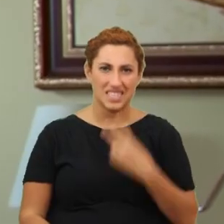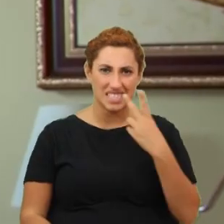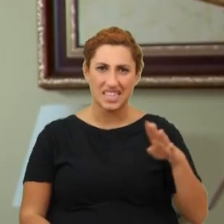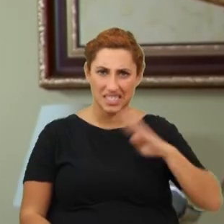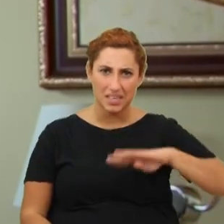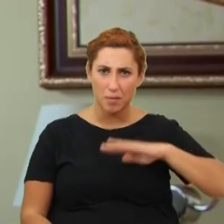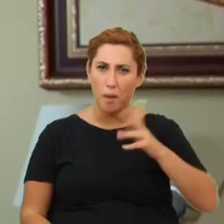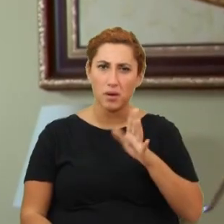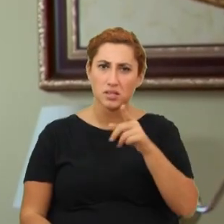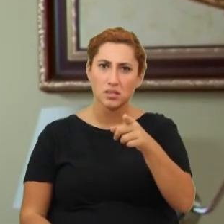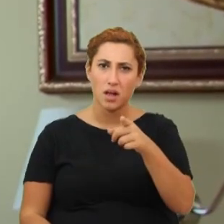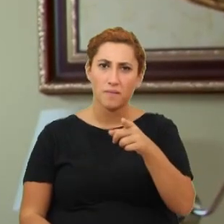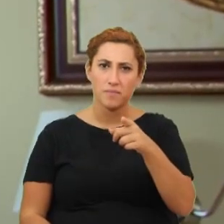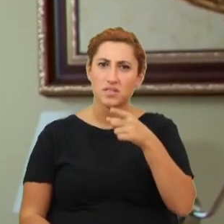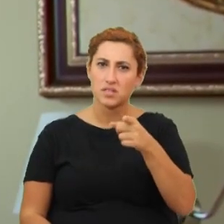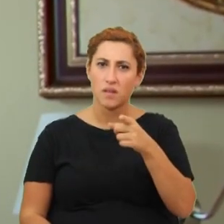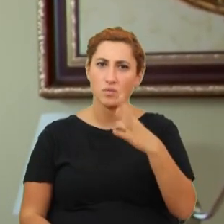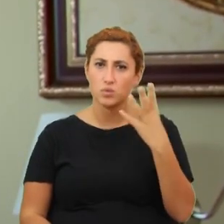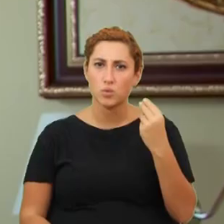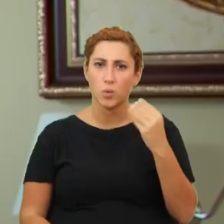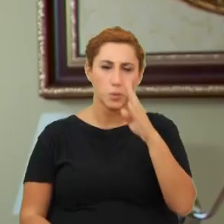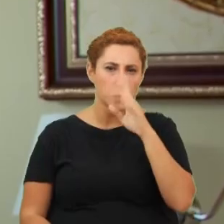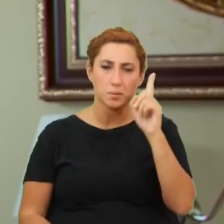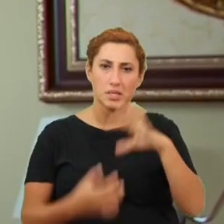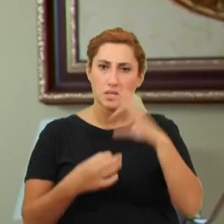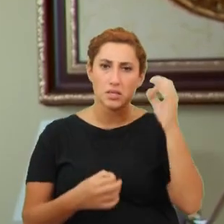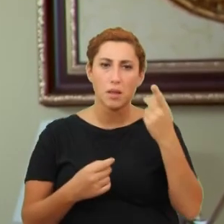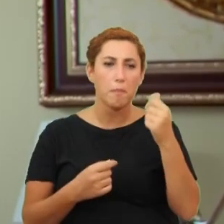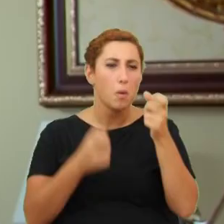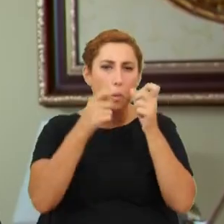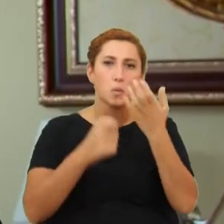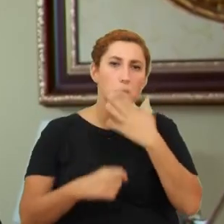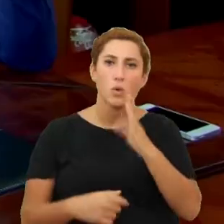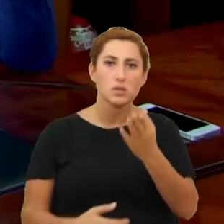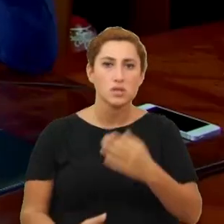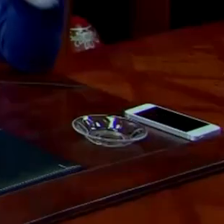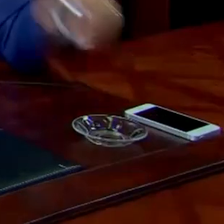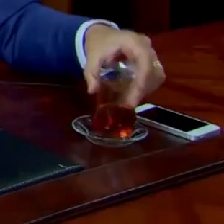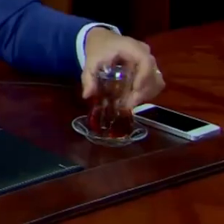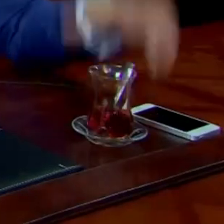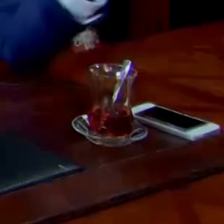2 senedir sabrım, ama sen çok dürüst bir insandın. Parada gözün yoktu senin.